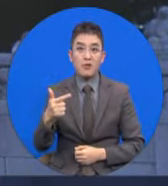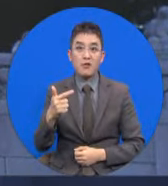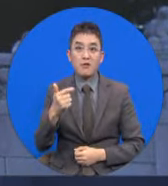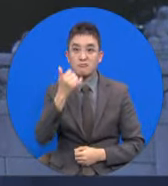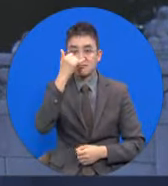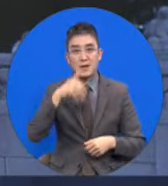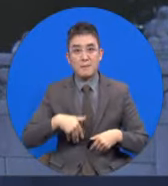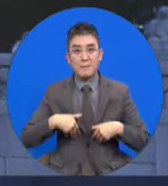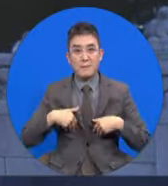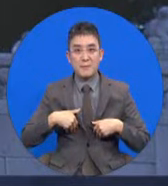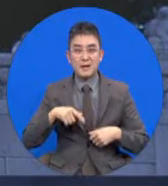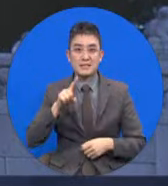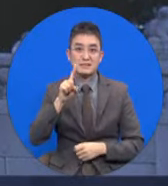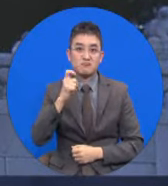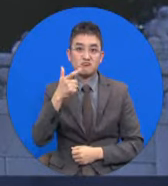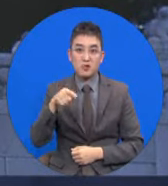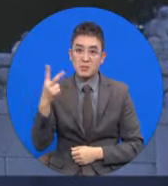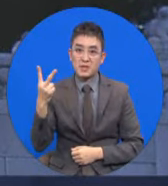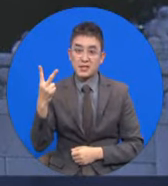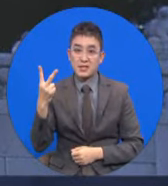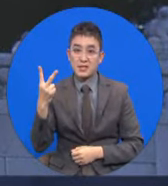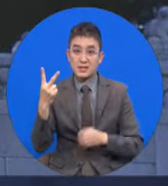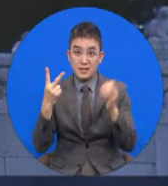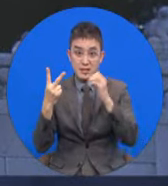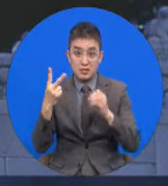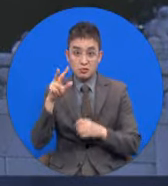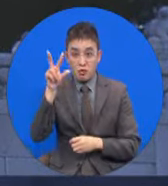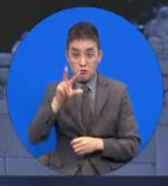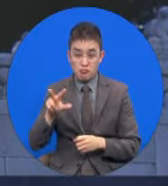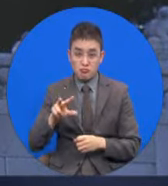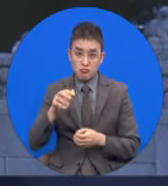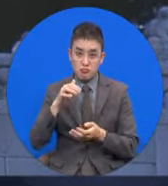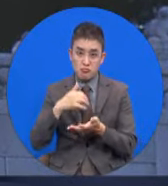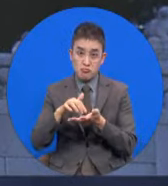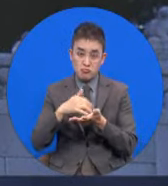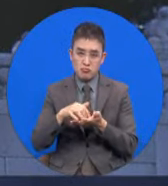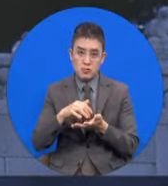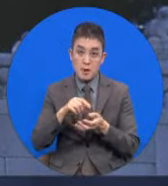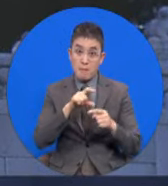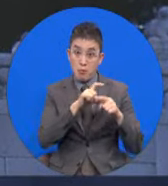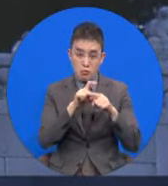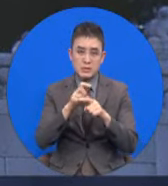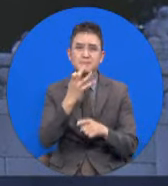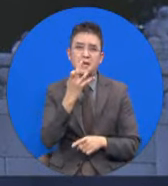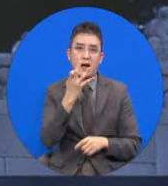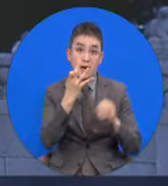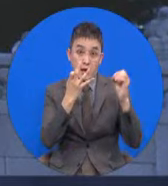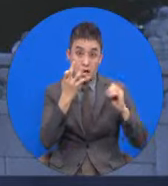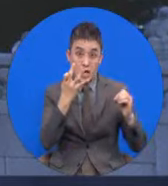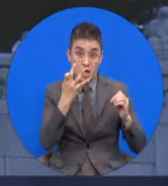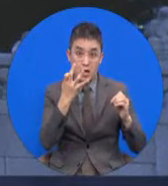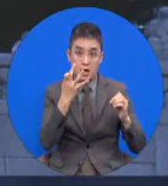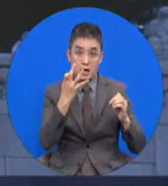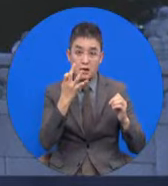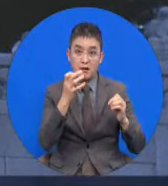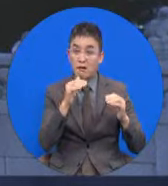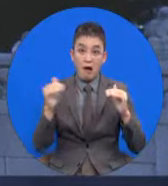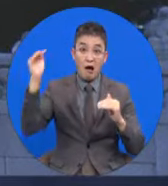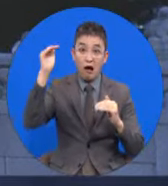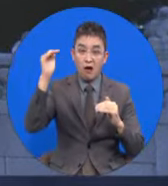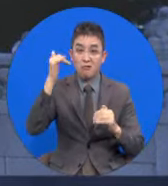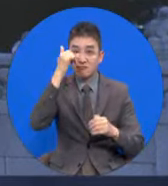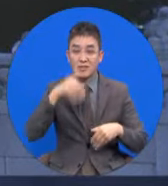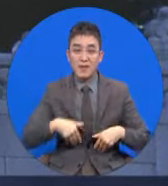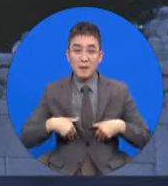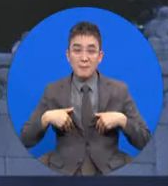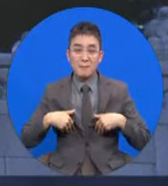있습니다. 16.2%. 전국 투표율 통계는 평균은 14.4%인데 무려 2%포인트가량 높습니다. 충남이